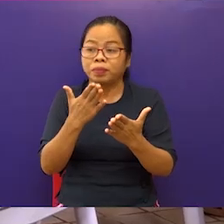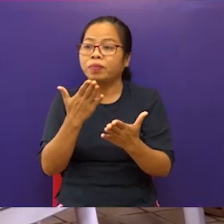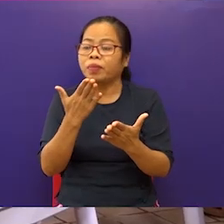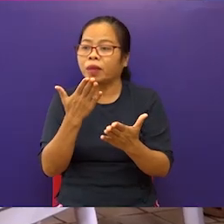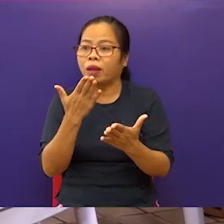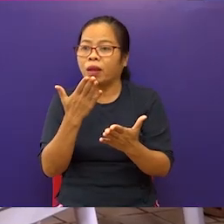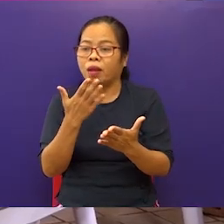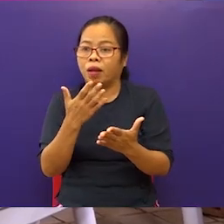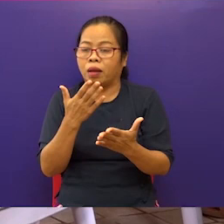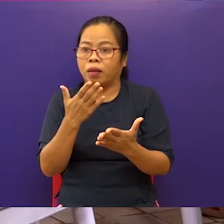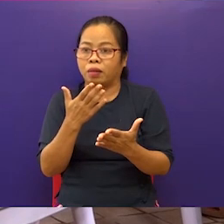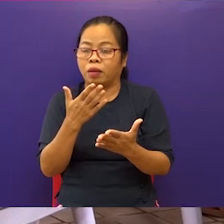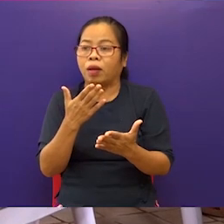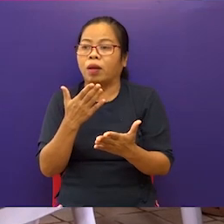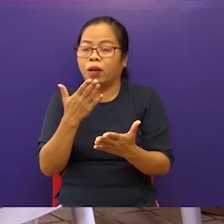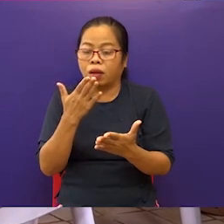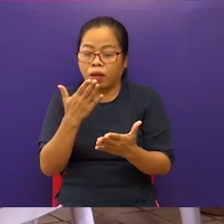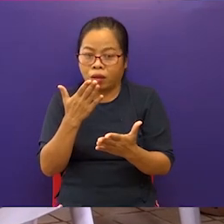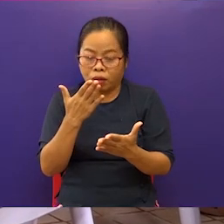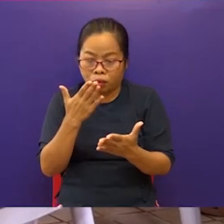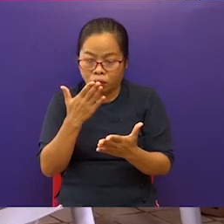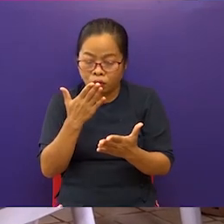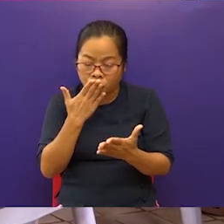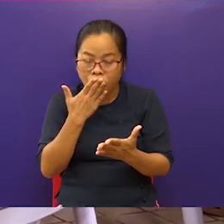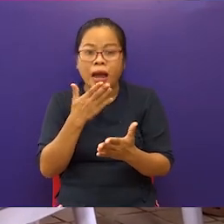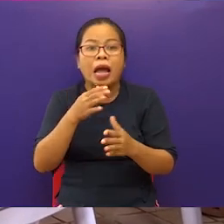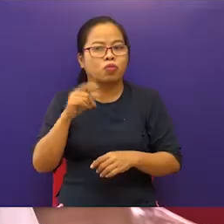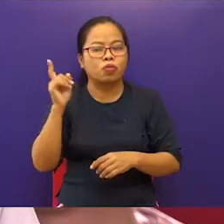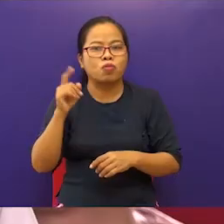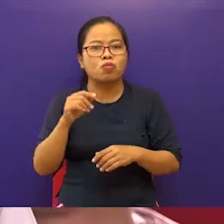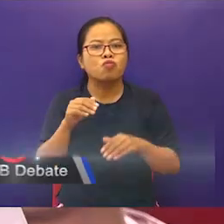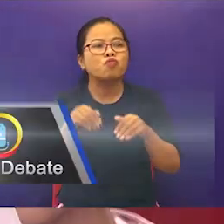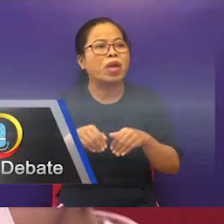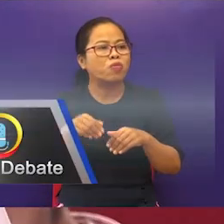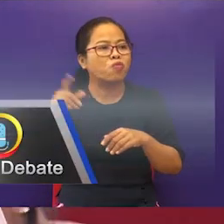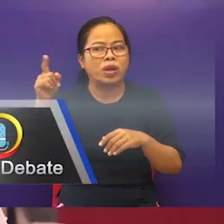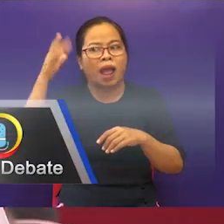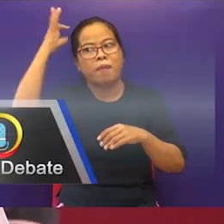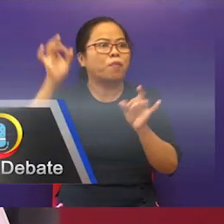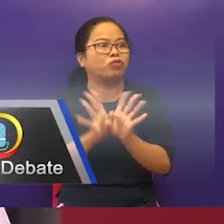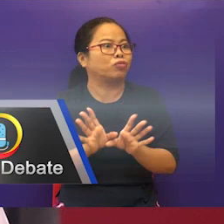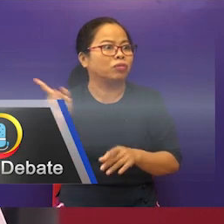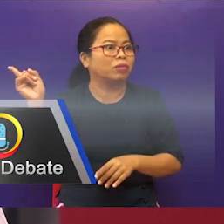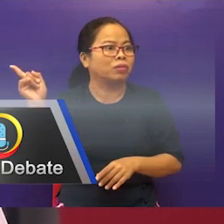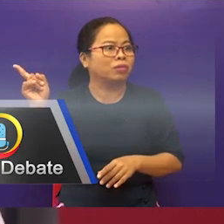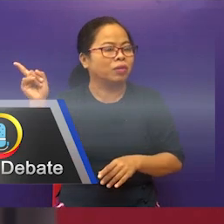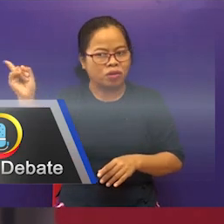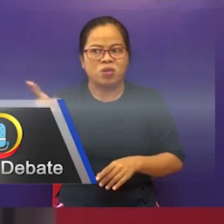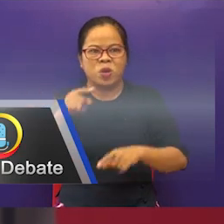တ်ကဲ့ဟု တ်ကဲ့ဒီကိုတာဆစ်စတမ်းနဲ့ကျွန်တော်လည်းဖြည့်ပြောချင်တာပေါ့နော်အဲ့ဒါနဲ့ ဟုတ်ကဲ့ လုပ်ငန်းရှင်ရဲ့အဓိကကျွန်တော်ဘာဝဲစ